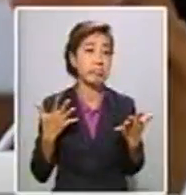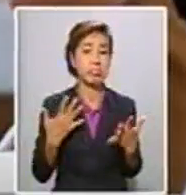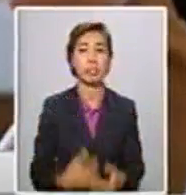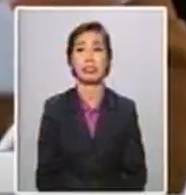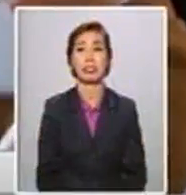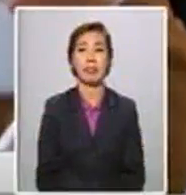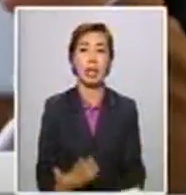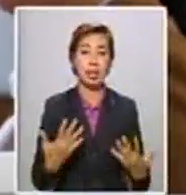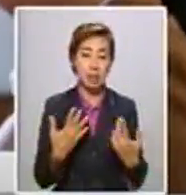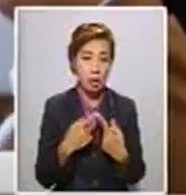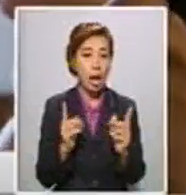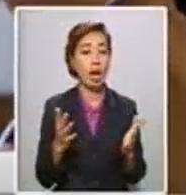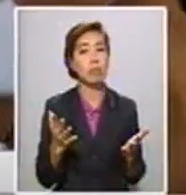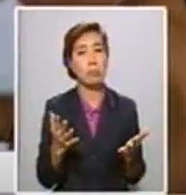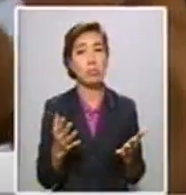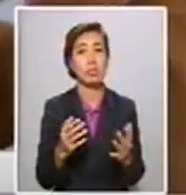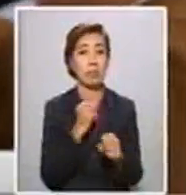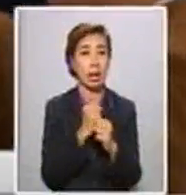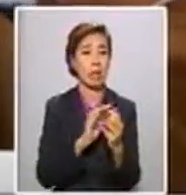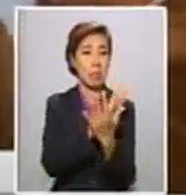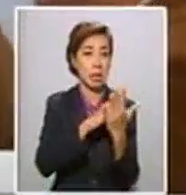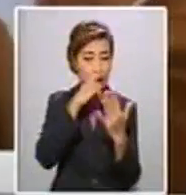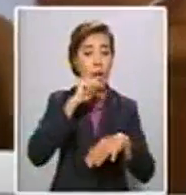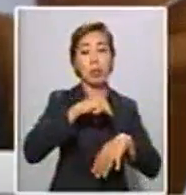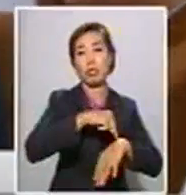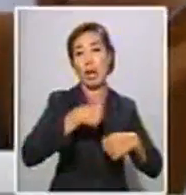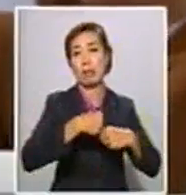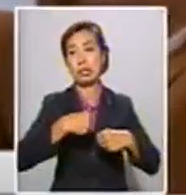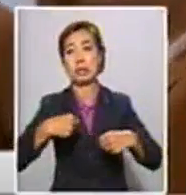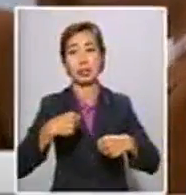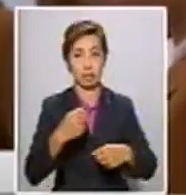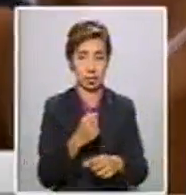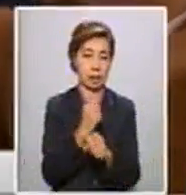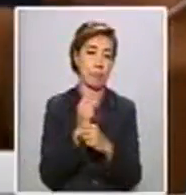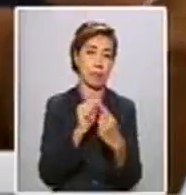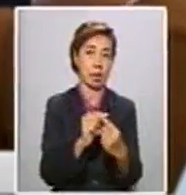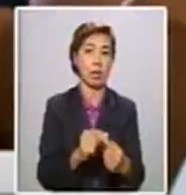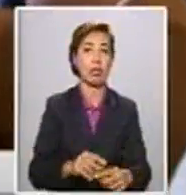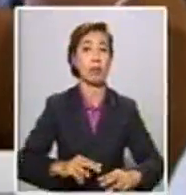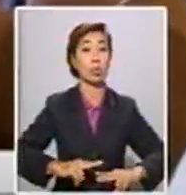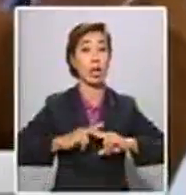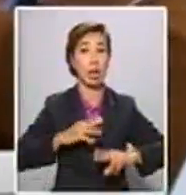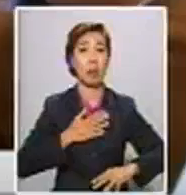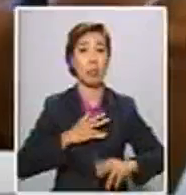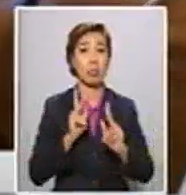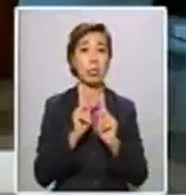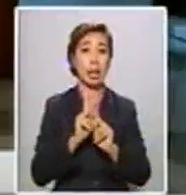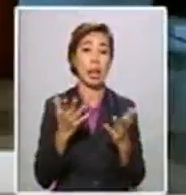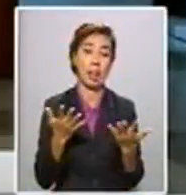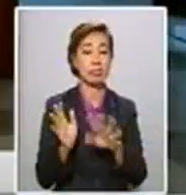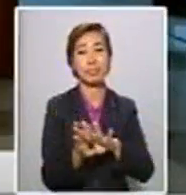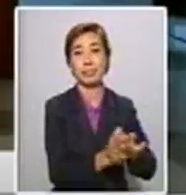ป็นเงื่อนไขที่ประเทศก็ต้องขยายเวลาต่อไปนะครับก็ ส่วนตัวผมเองในคณะกรรมการยกร่างต่อ ขณะ